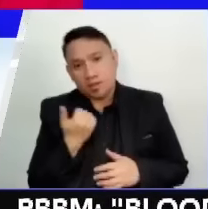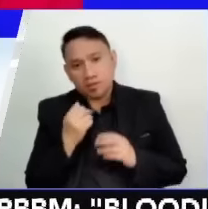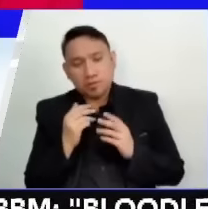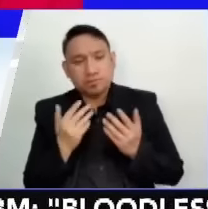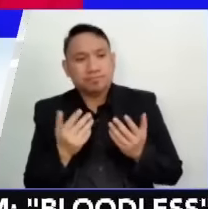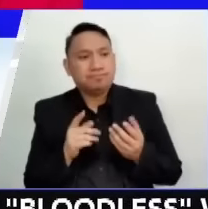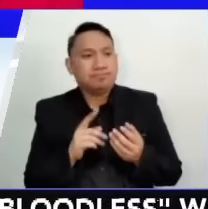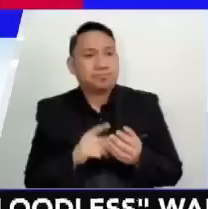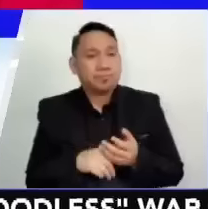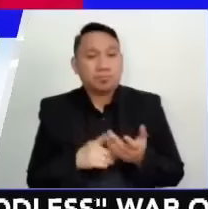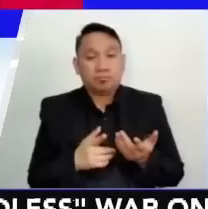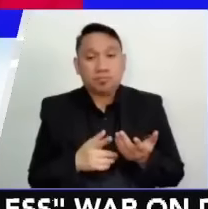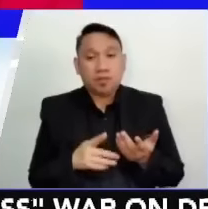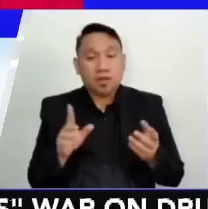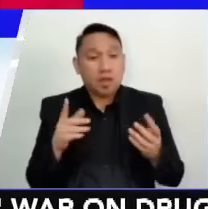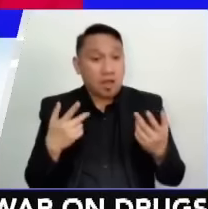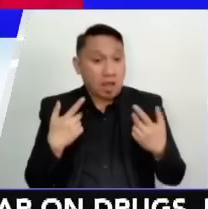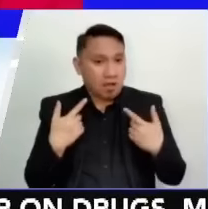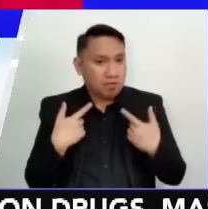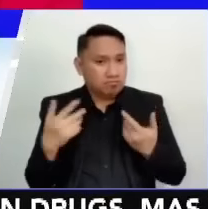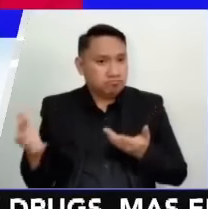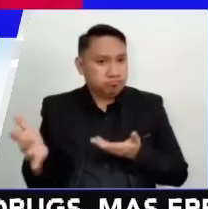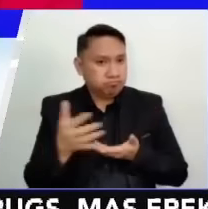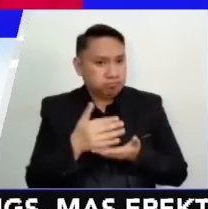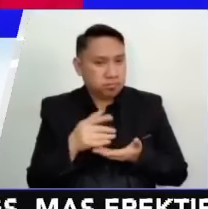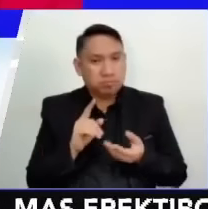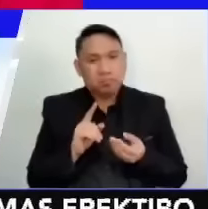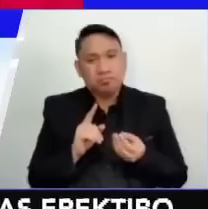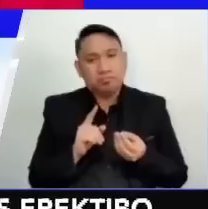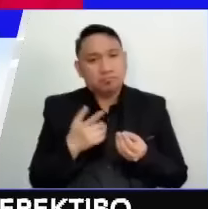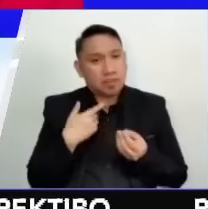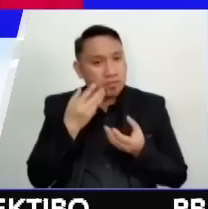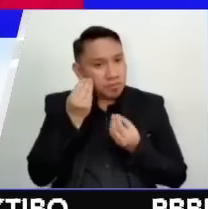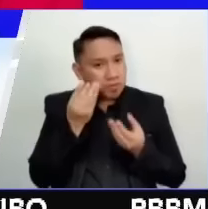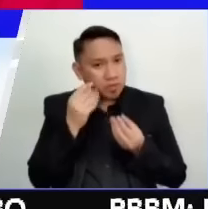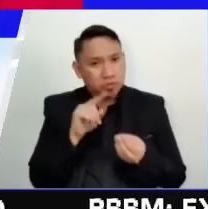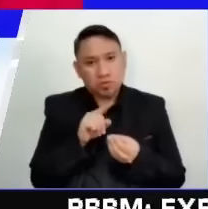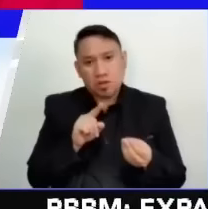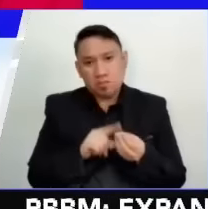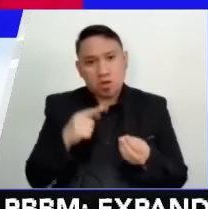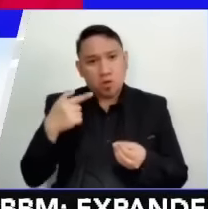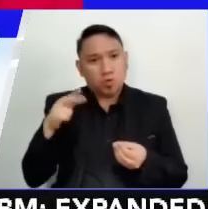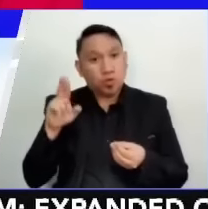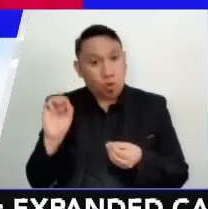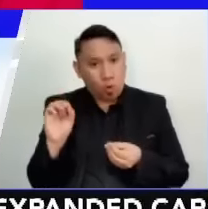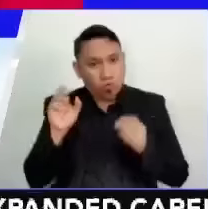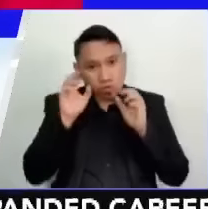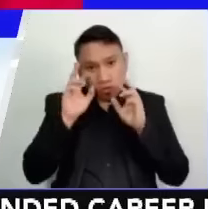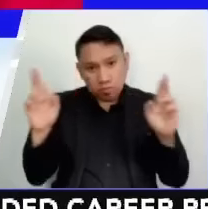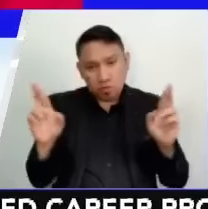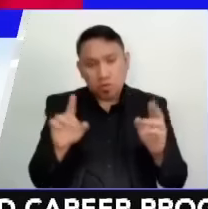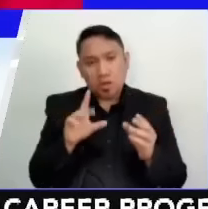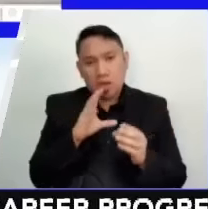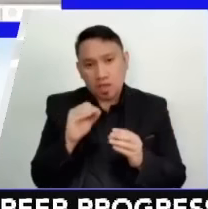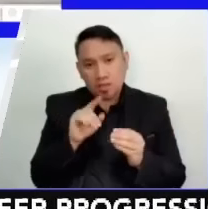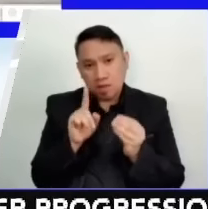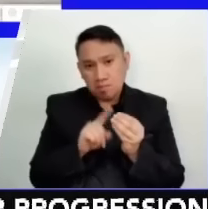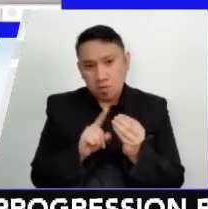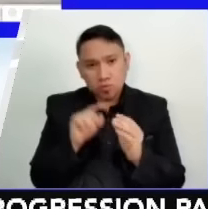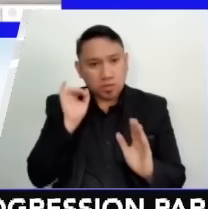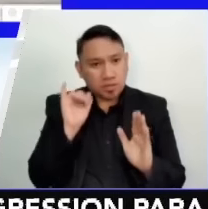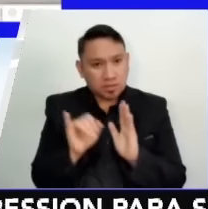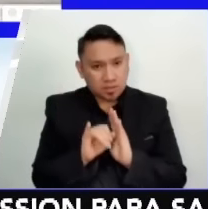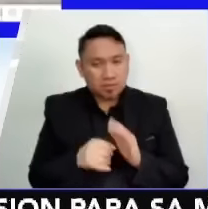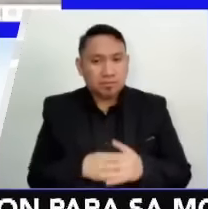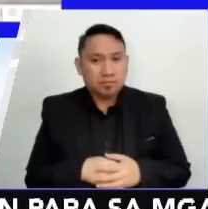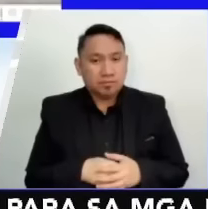kayong nakalap na impormasyon tungkol kay suspended ban Tarlac Mayor ales at sa kanyang tunay na pagkatao ah Kahapon nakausap